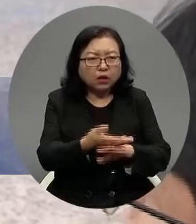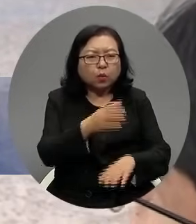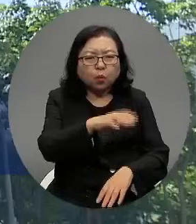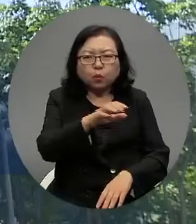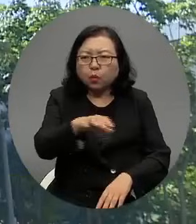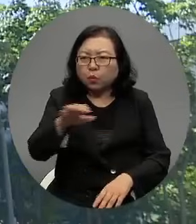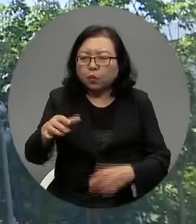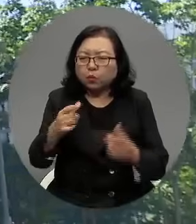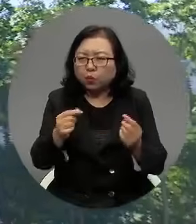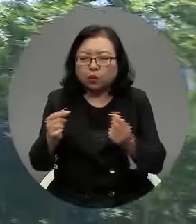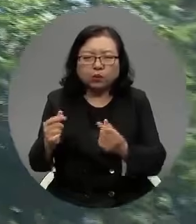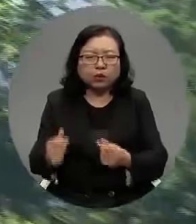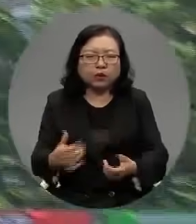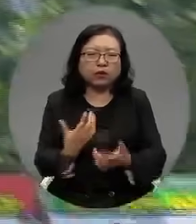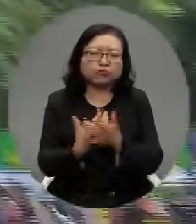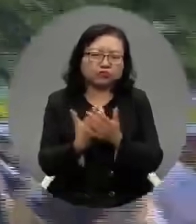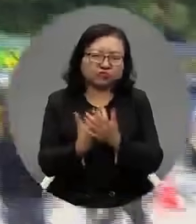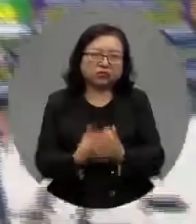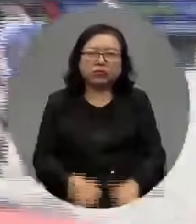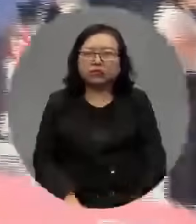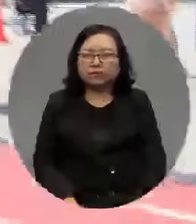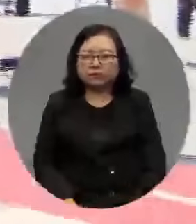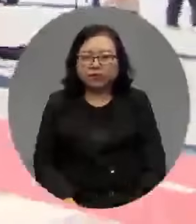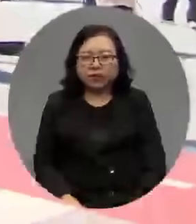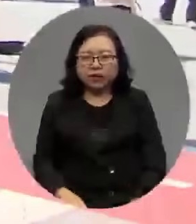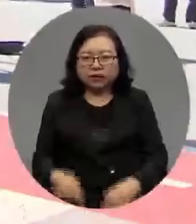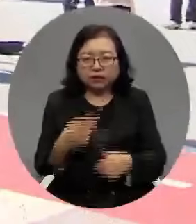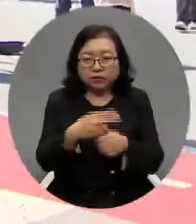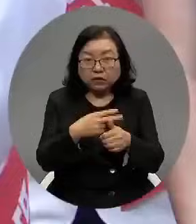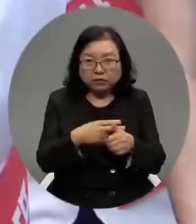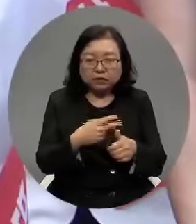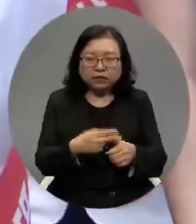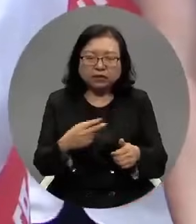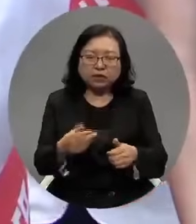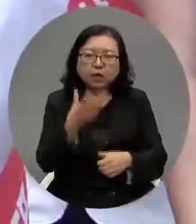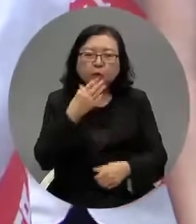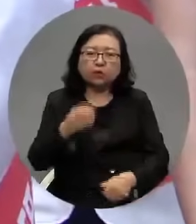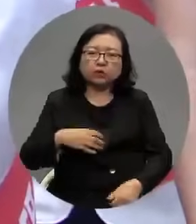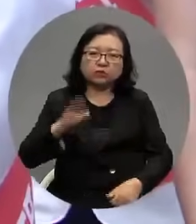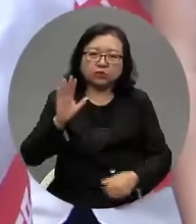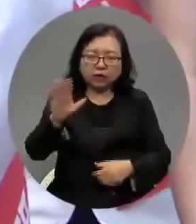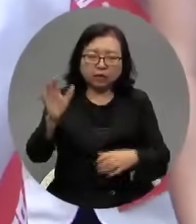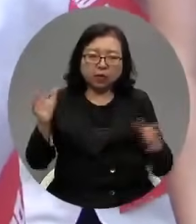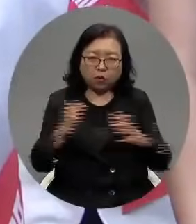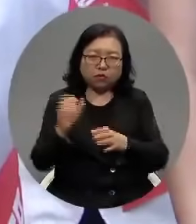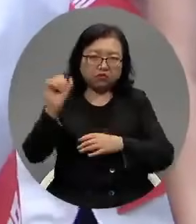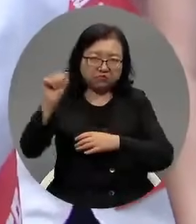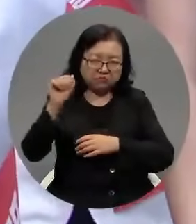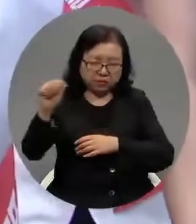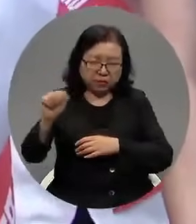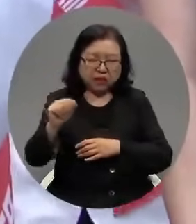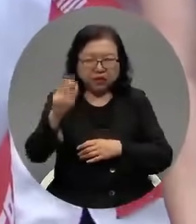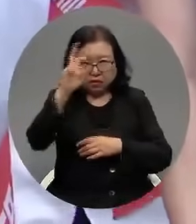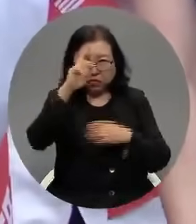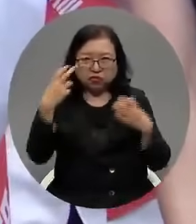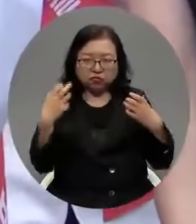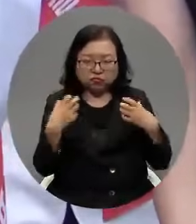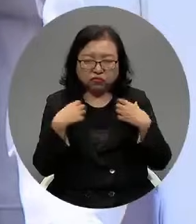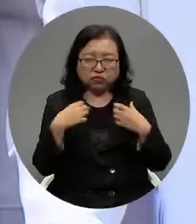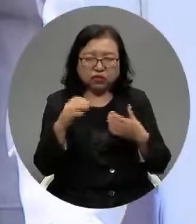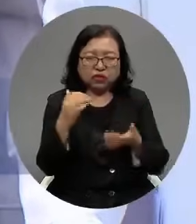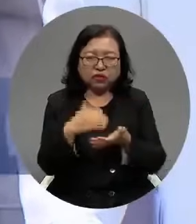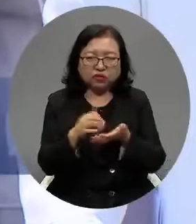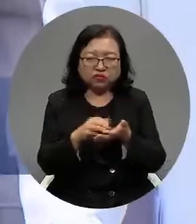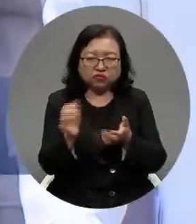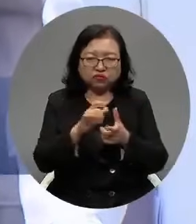불안하지. 병원을 비운 교수들은 보건복지부 앞에서 집회를 열고 정부의 의대 증원 백지화를 요구했습니다.